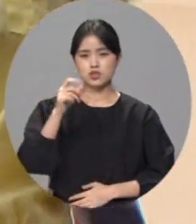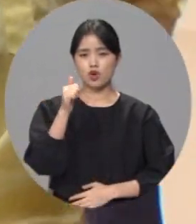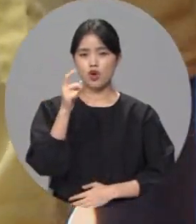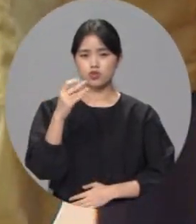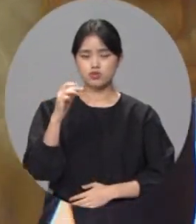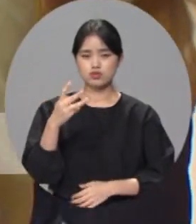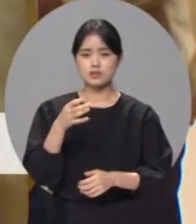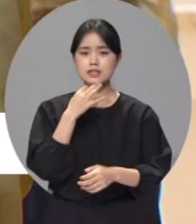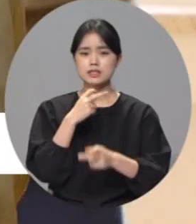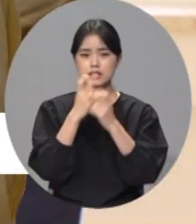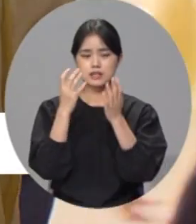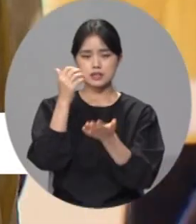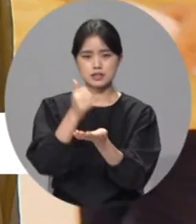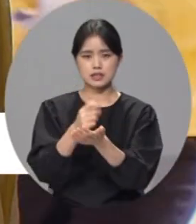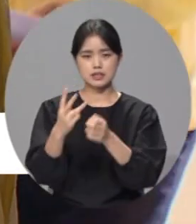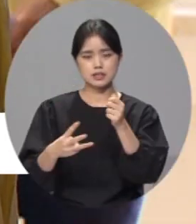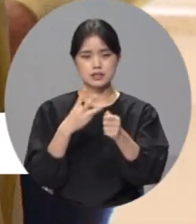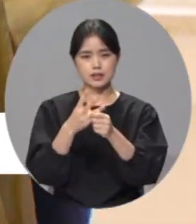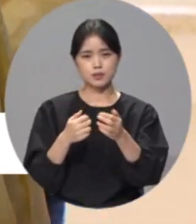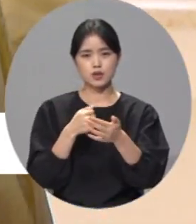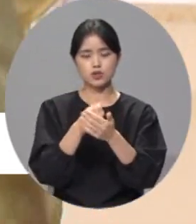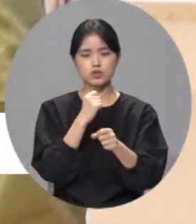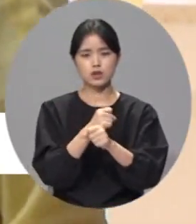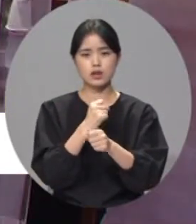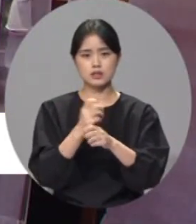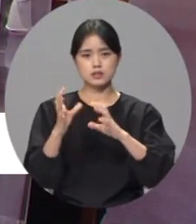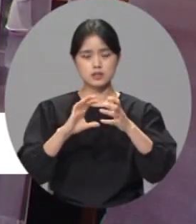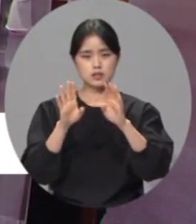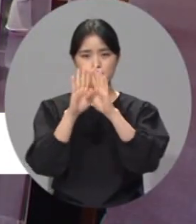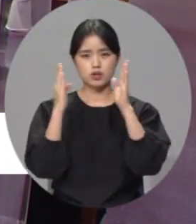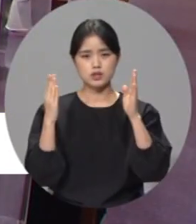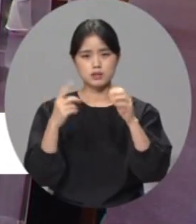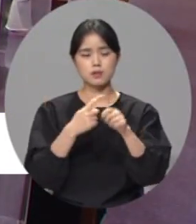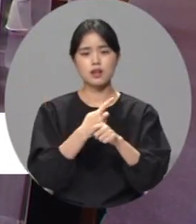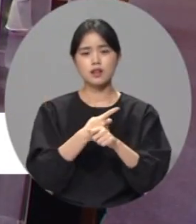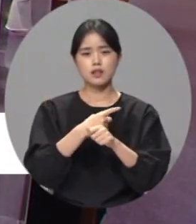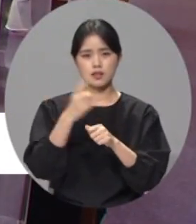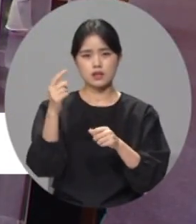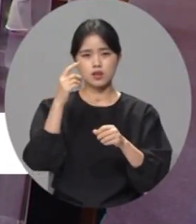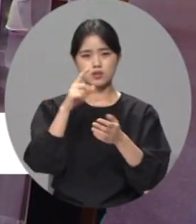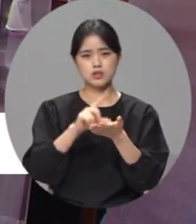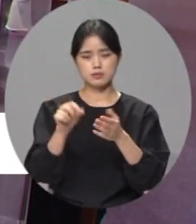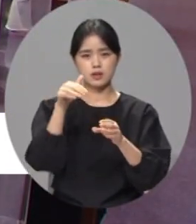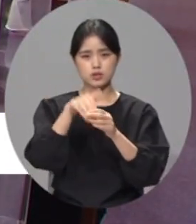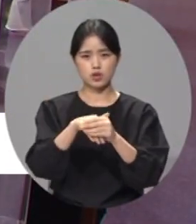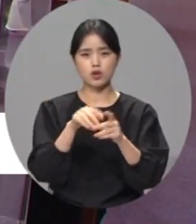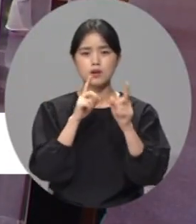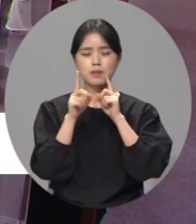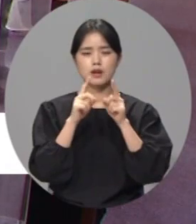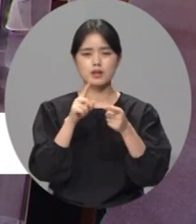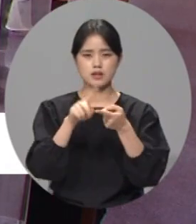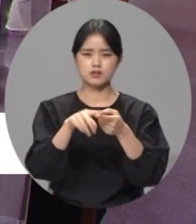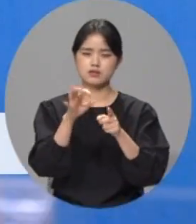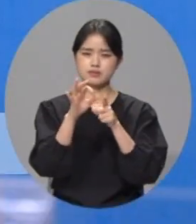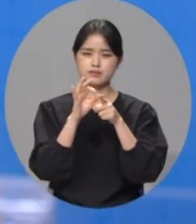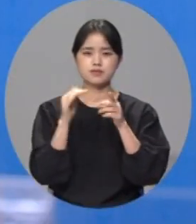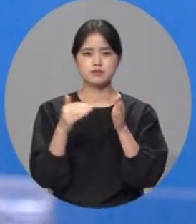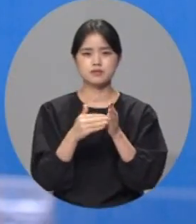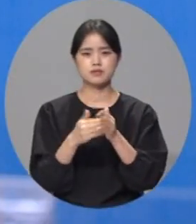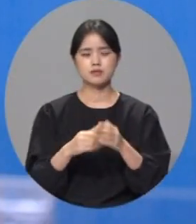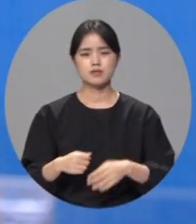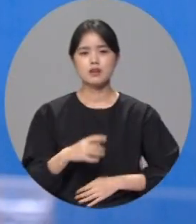정원율 익산시장은 지난 3년을 결산하는 기자회견을 자청했지만 내년 지방선거 출마 여부에 대해서는 말을